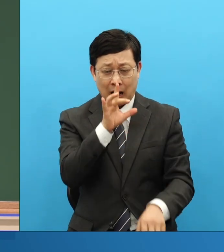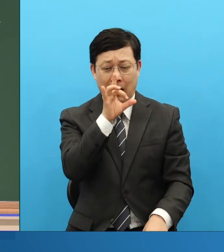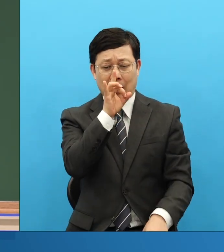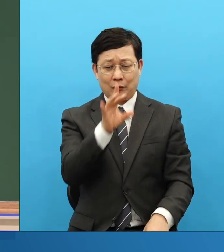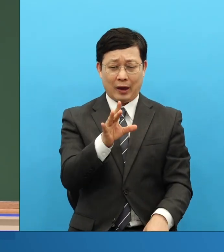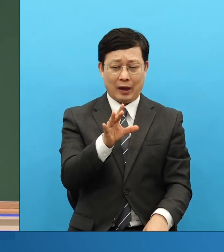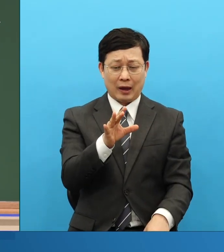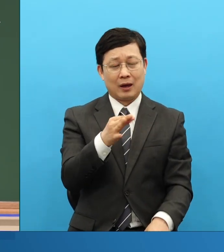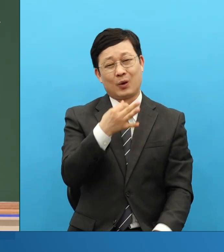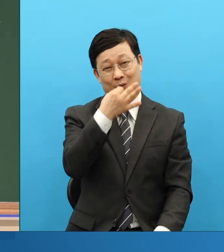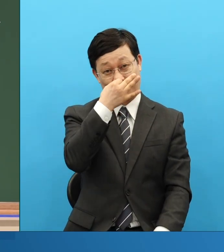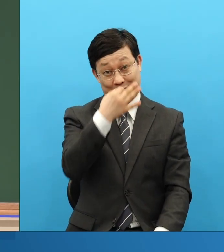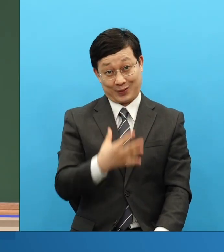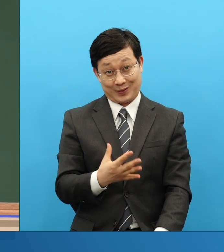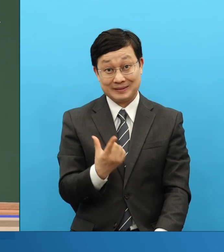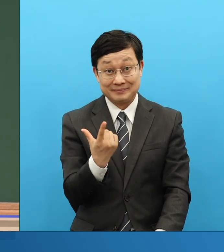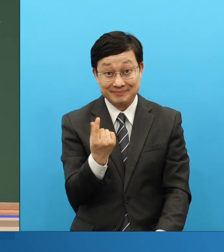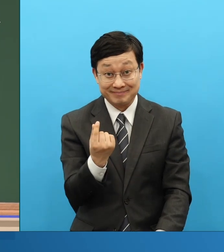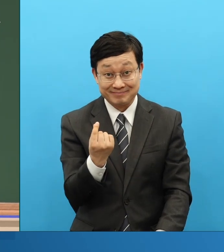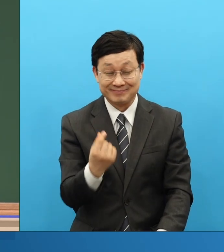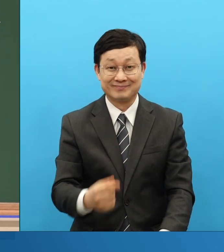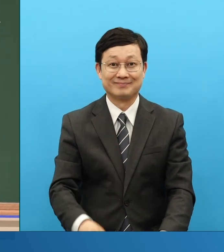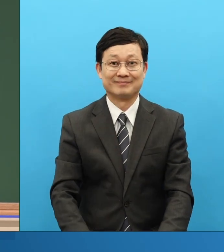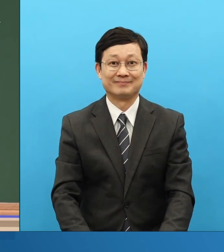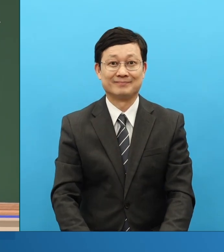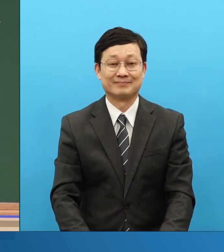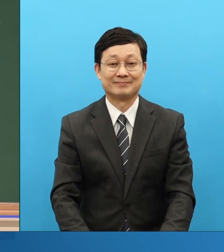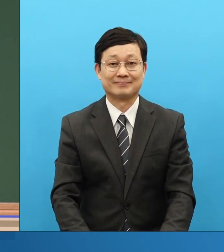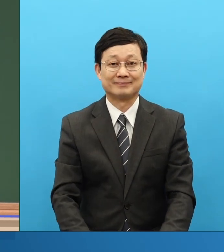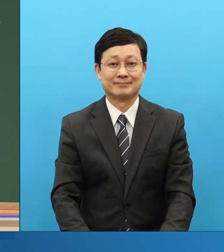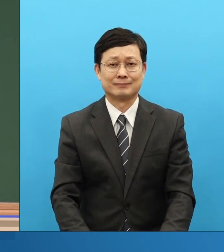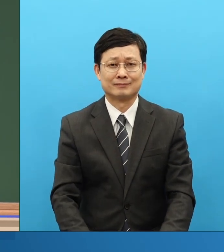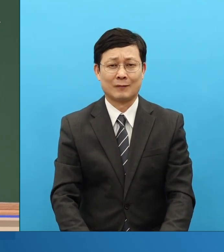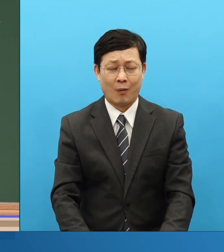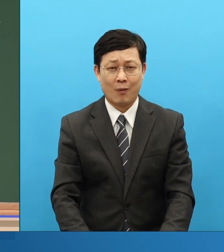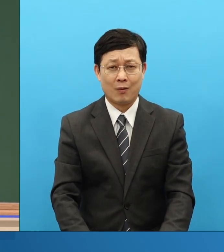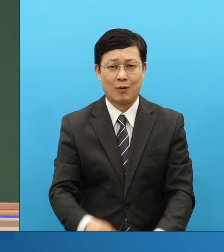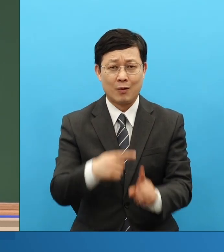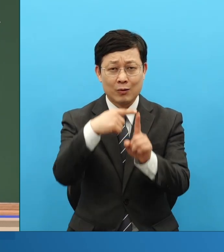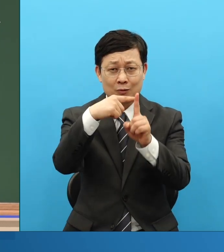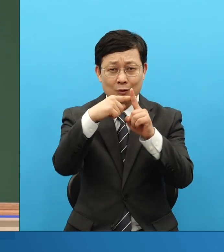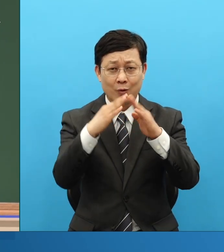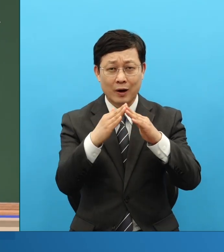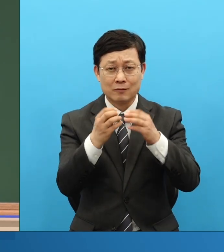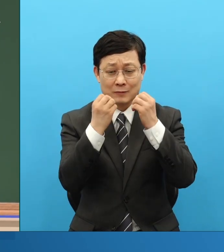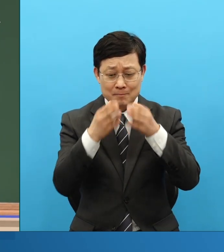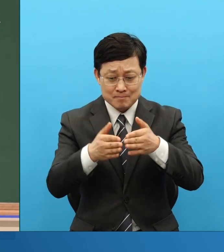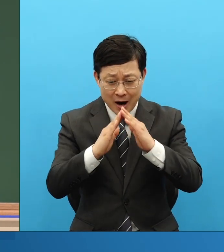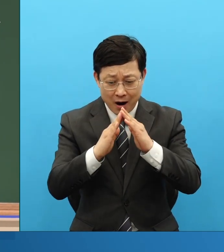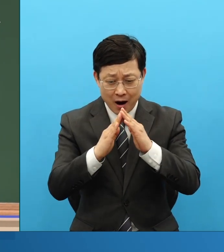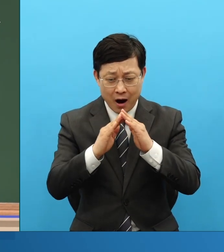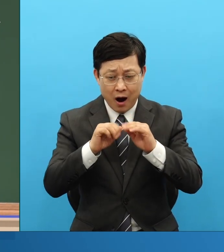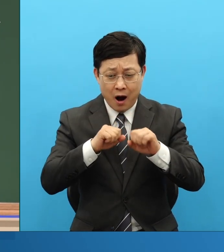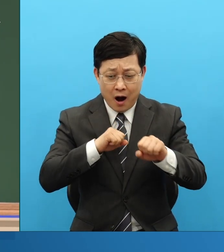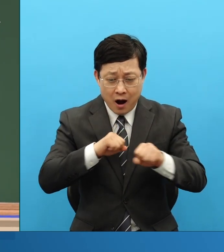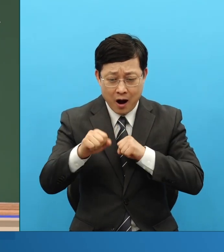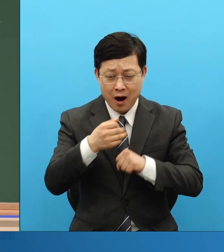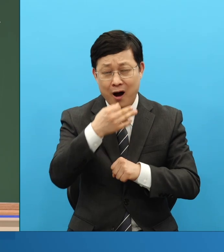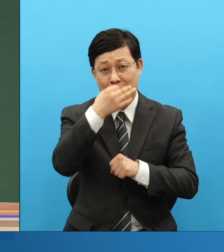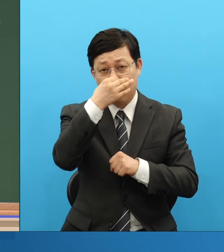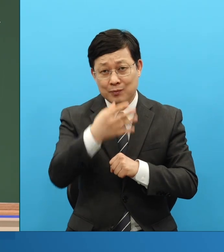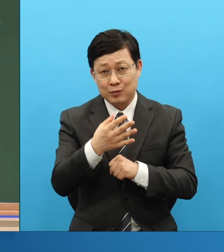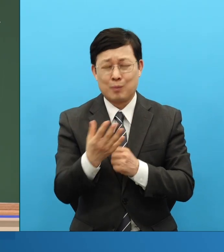things are not working out well, how difficult must it be? 근데 그런 사람들이 꽤 많아요. But there are many people like that. 또 여러분